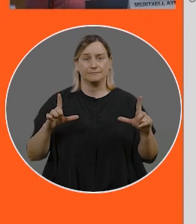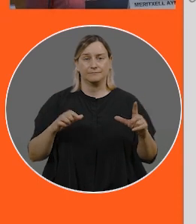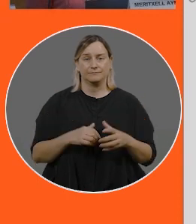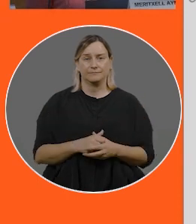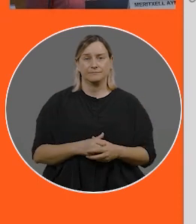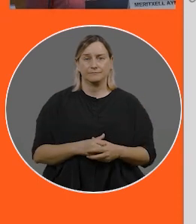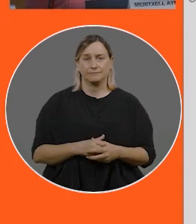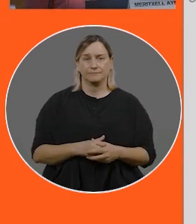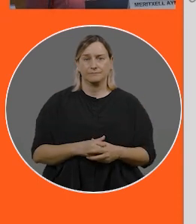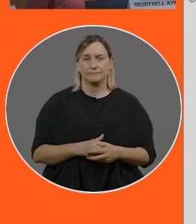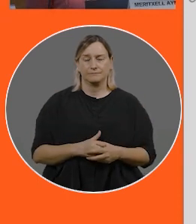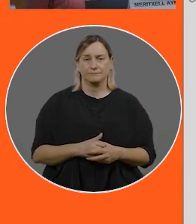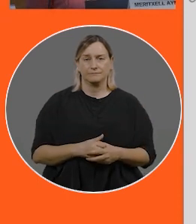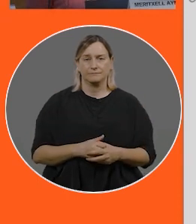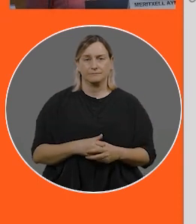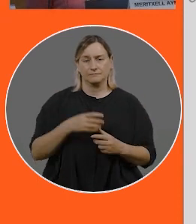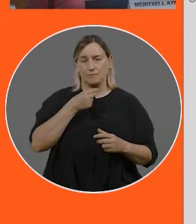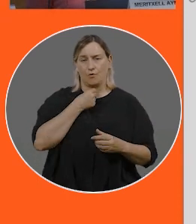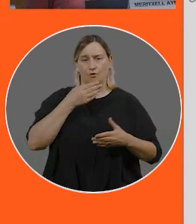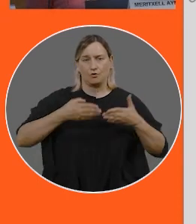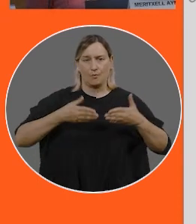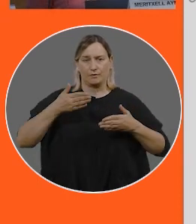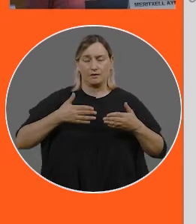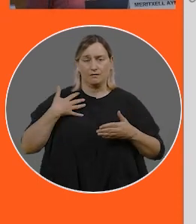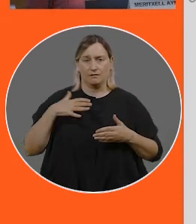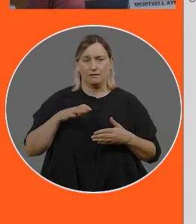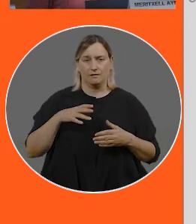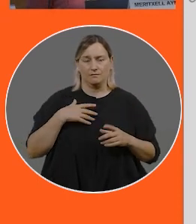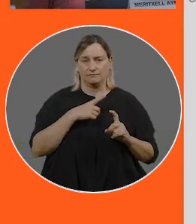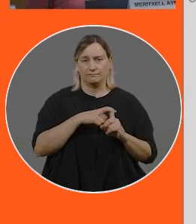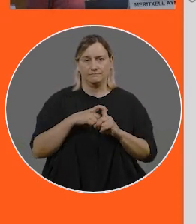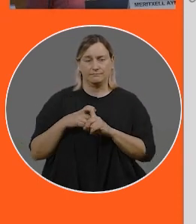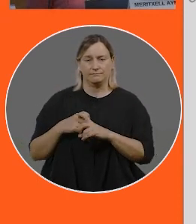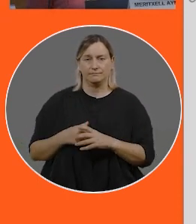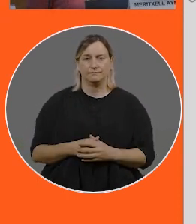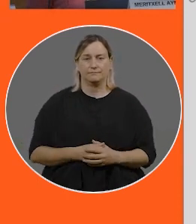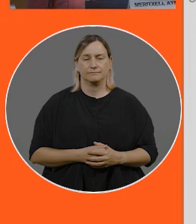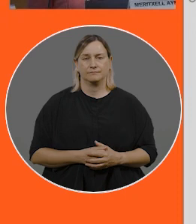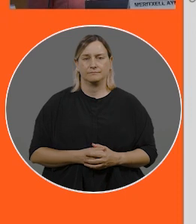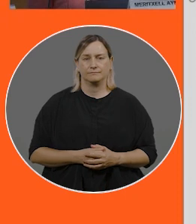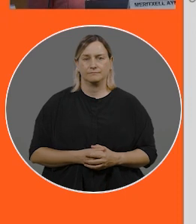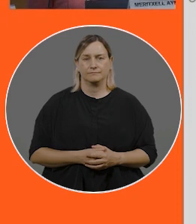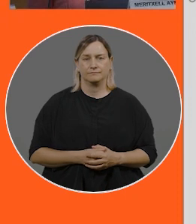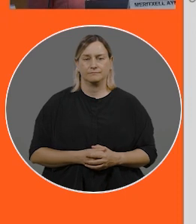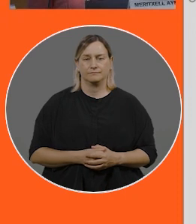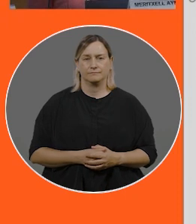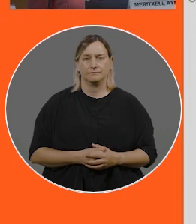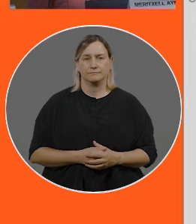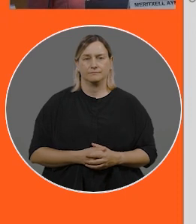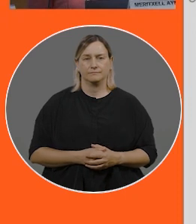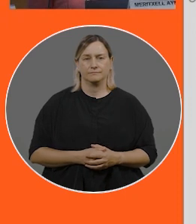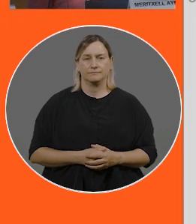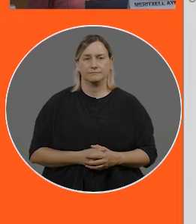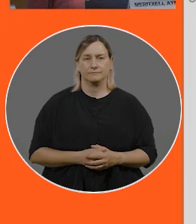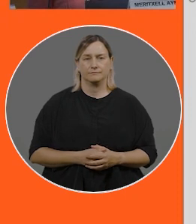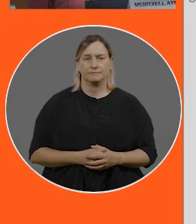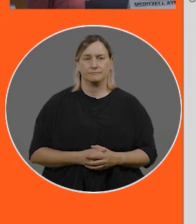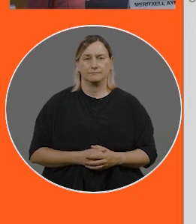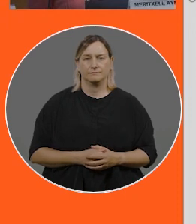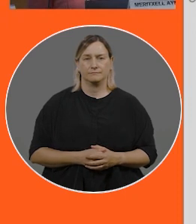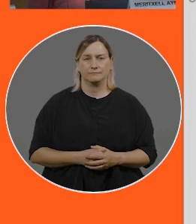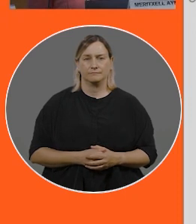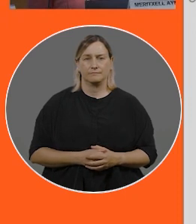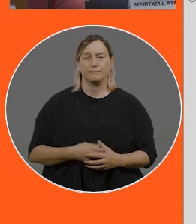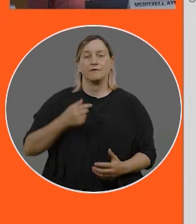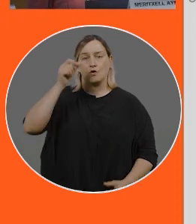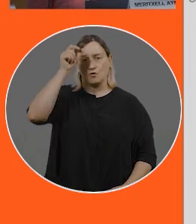Catalan, taula ponderació de 2N de batxillerat per a universitària a Catalunya, 4 columnes, columna 2, universitat, columna 3, branca, columna